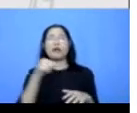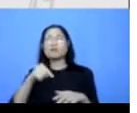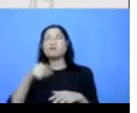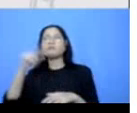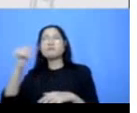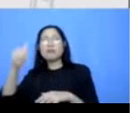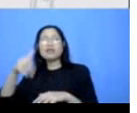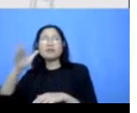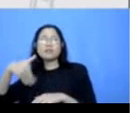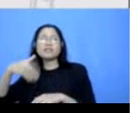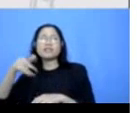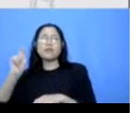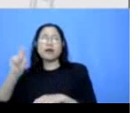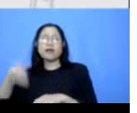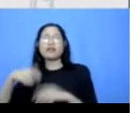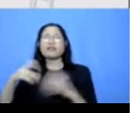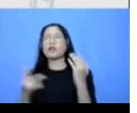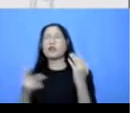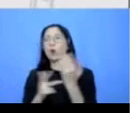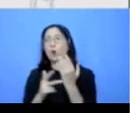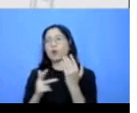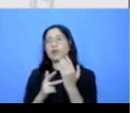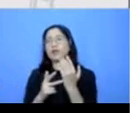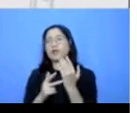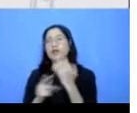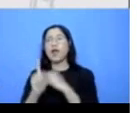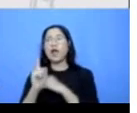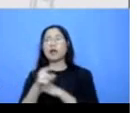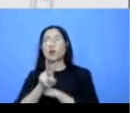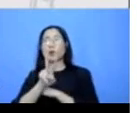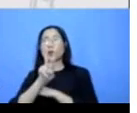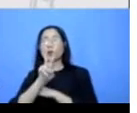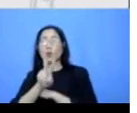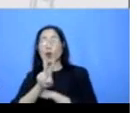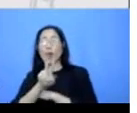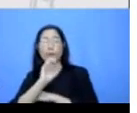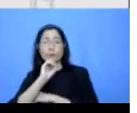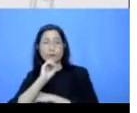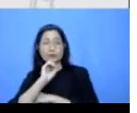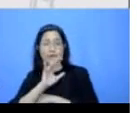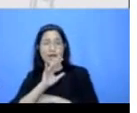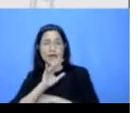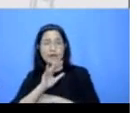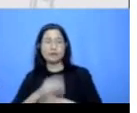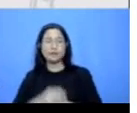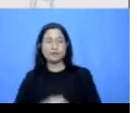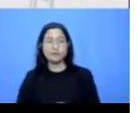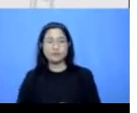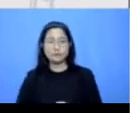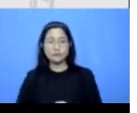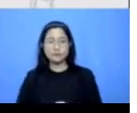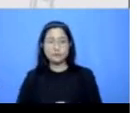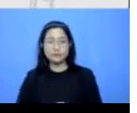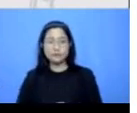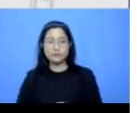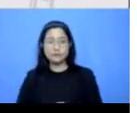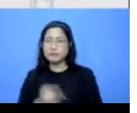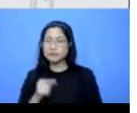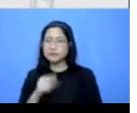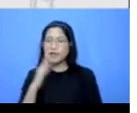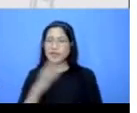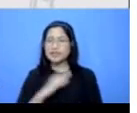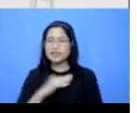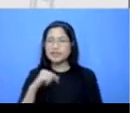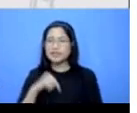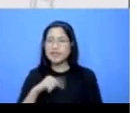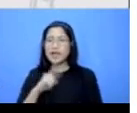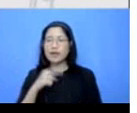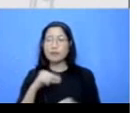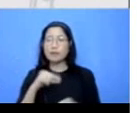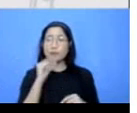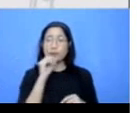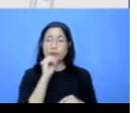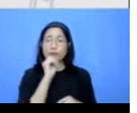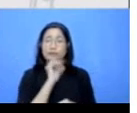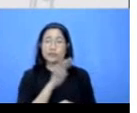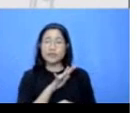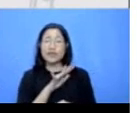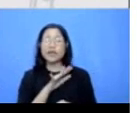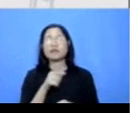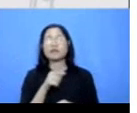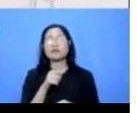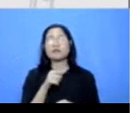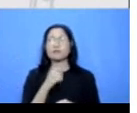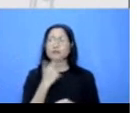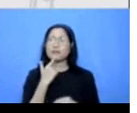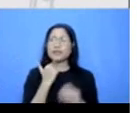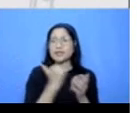pesan kunci yang saya harapkan saya bisa sampaikan pada hari ini, dan mudah-mudahan ini bisa terpakai